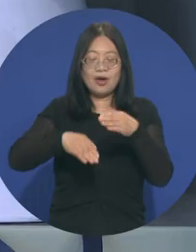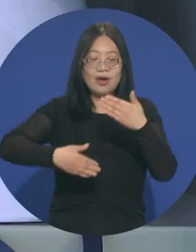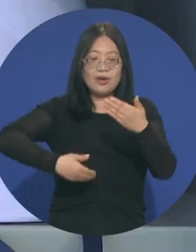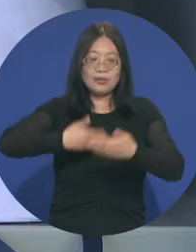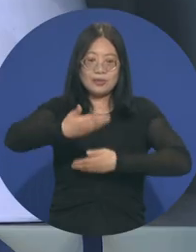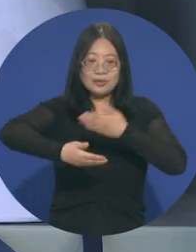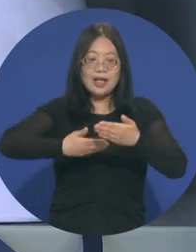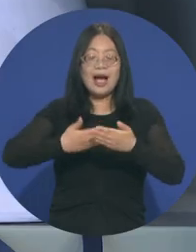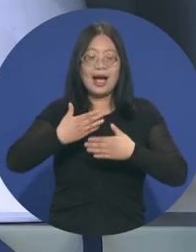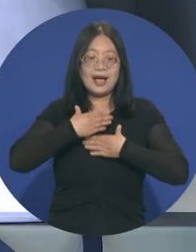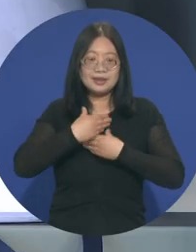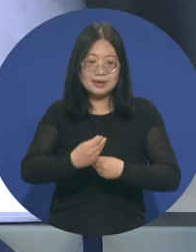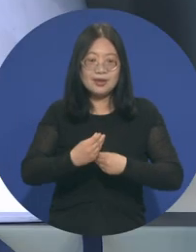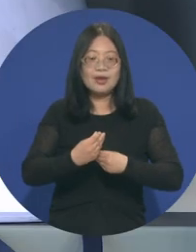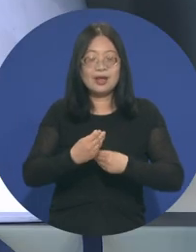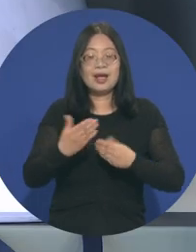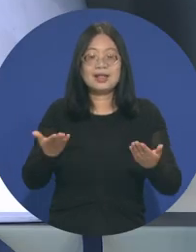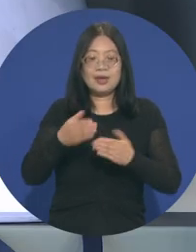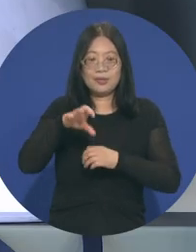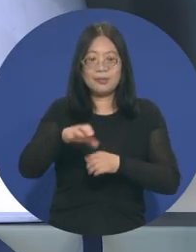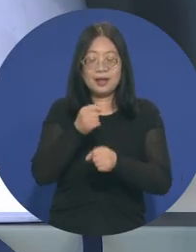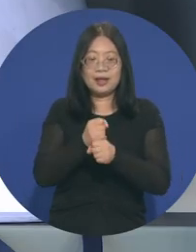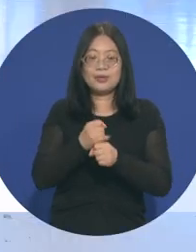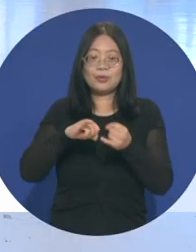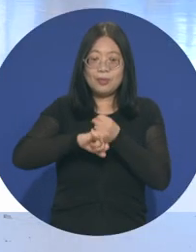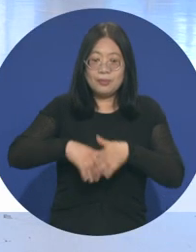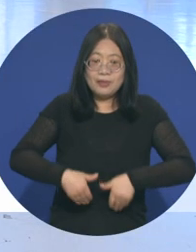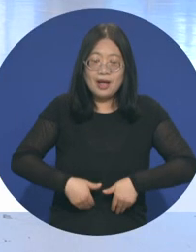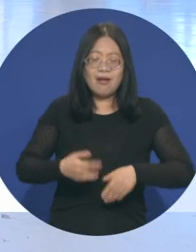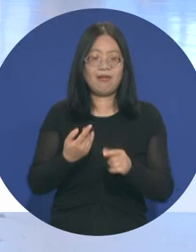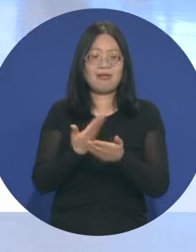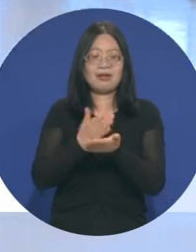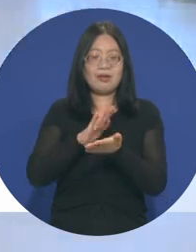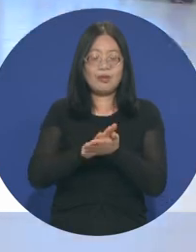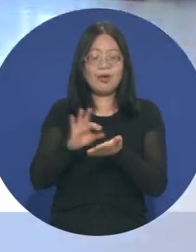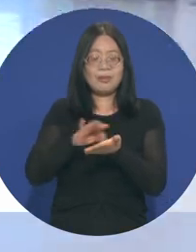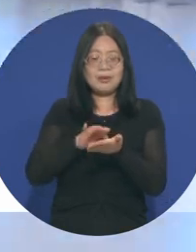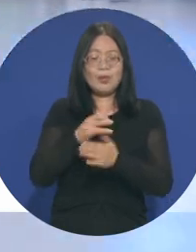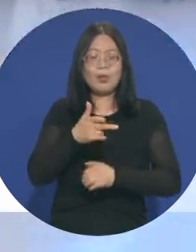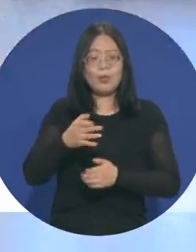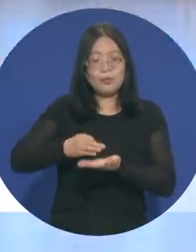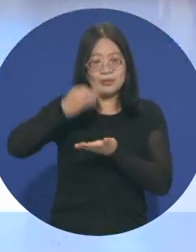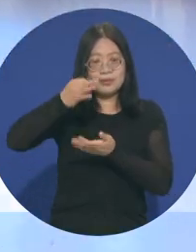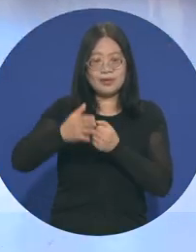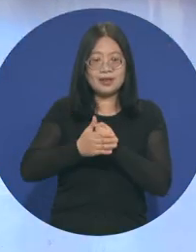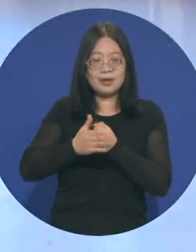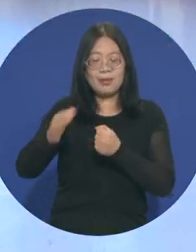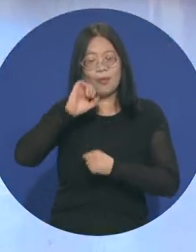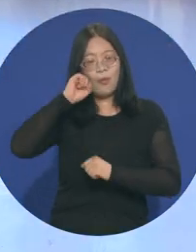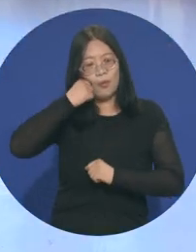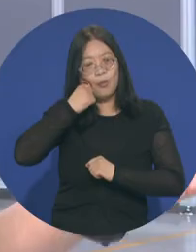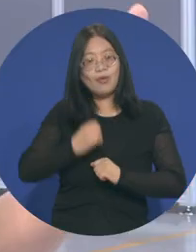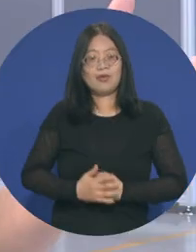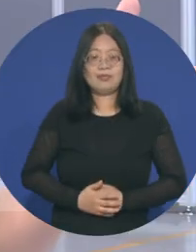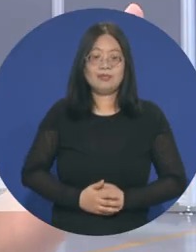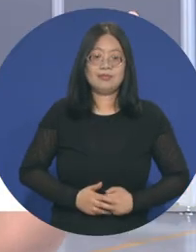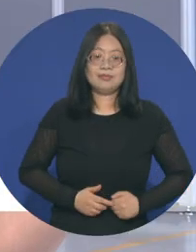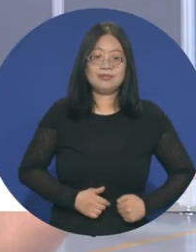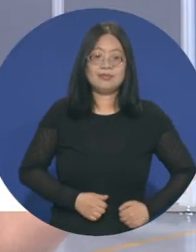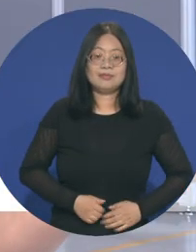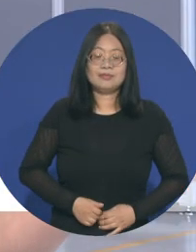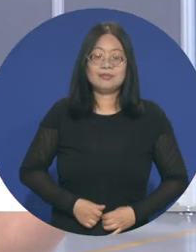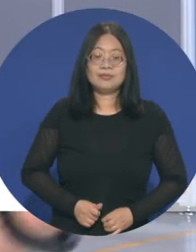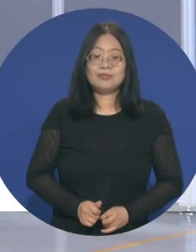작업 환경을 마련하는 것은 필수인데요. 하지만 개선 비용이 만만치 않기에 어려움을 겪는 경우가 많습니다.